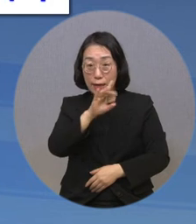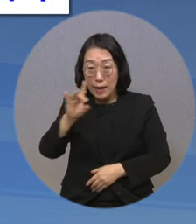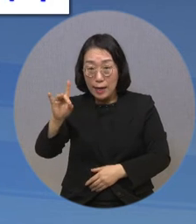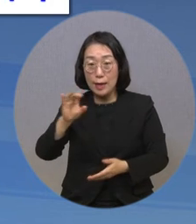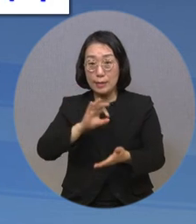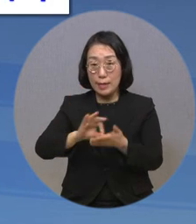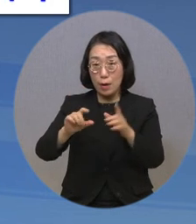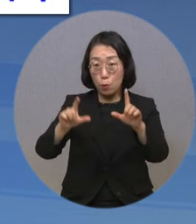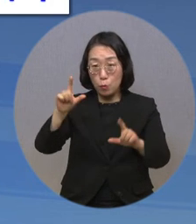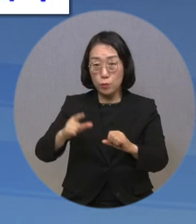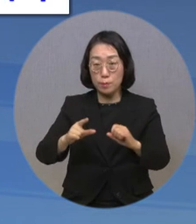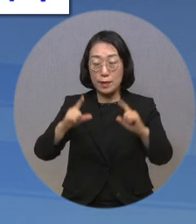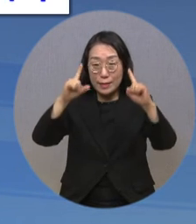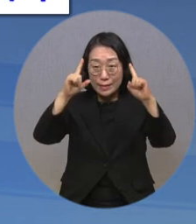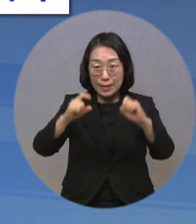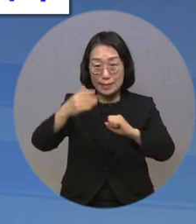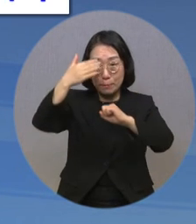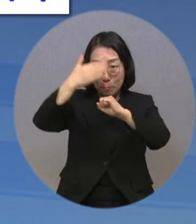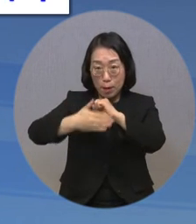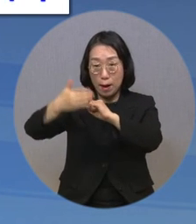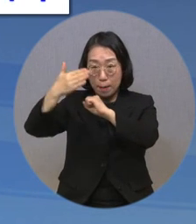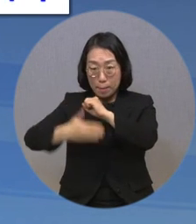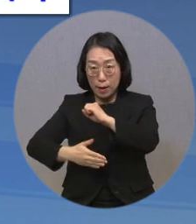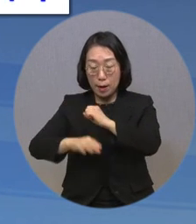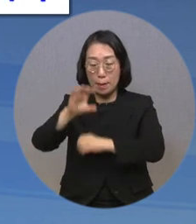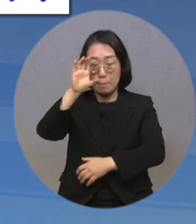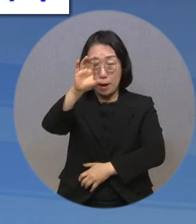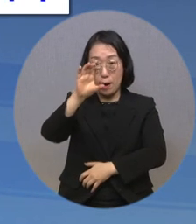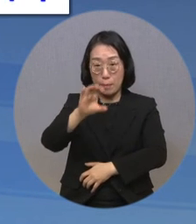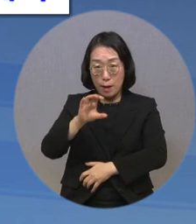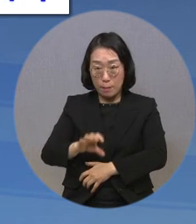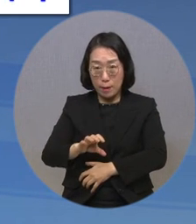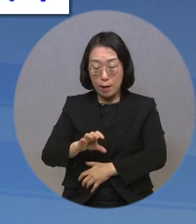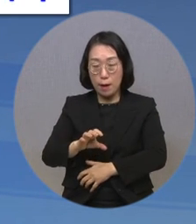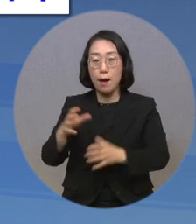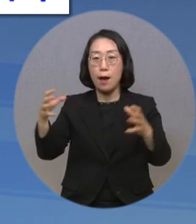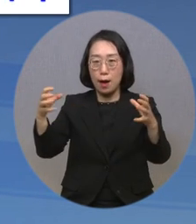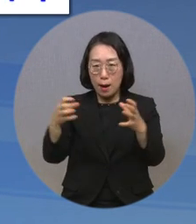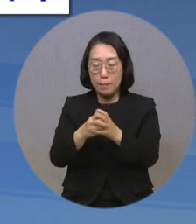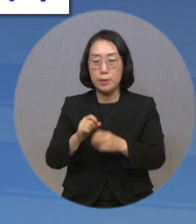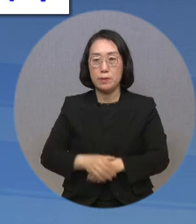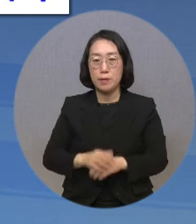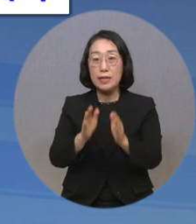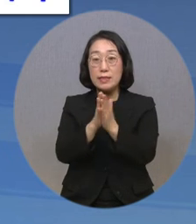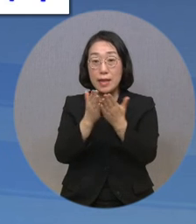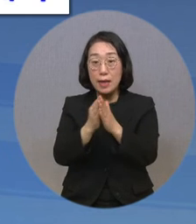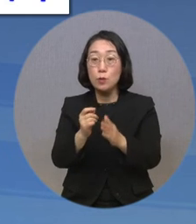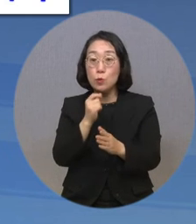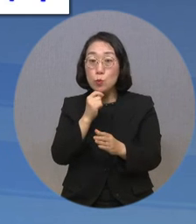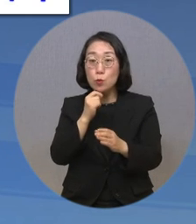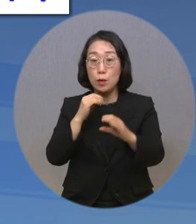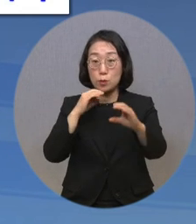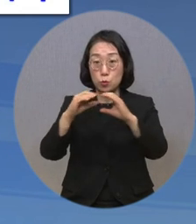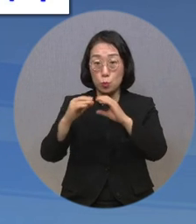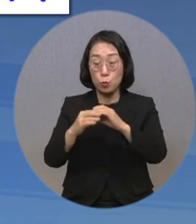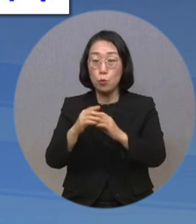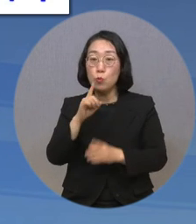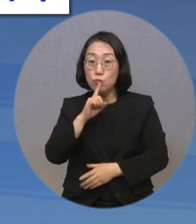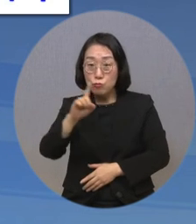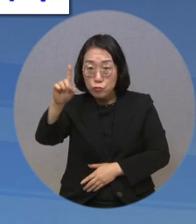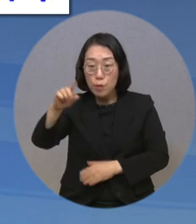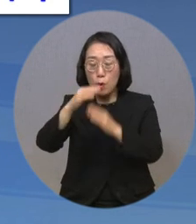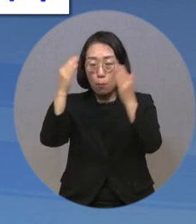사용 모습을 촬영한 사진을 이용 단계별로 첨부했습니다. 책자는 소소한 소통 누리집을 통해 신청하면